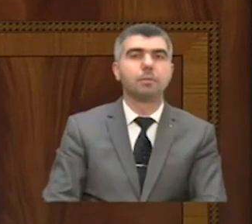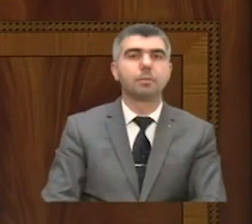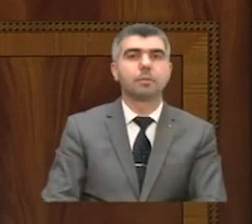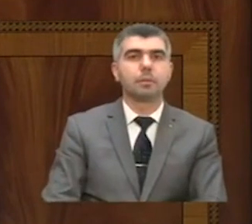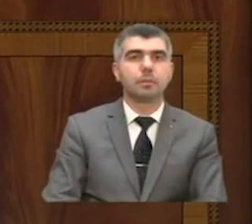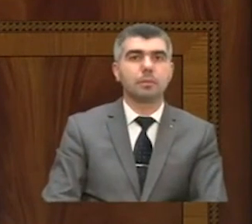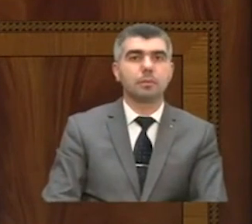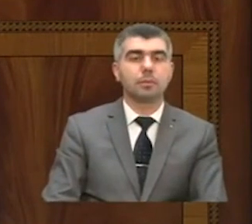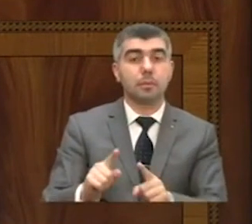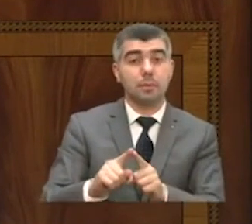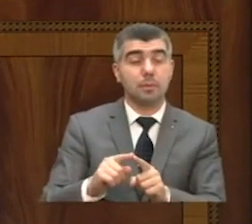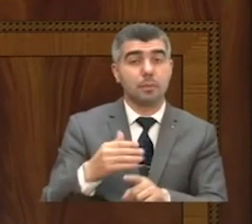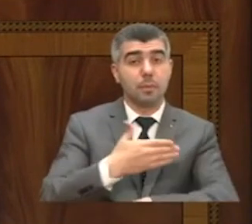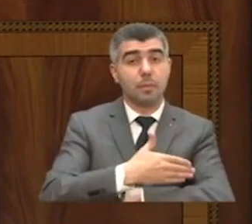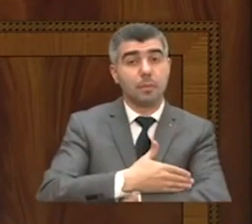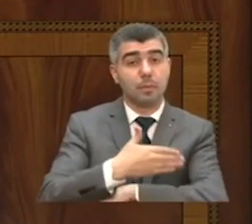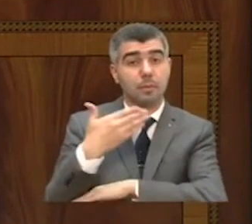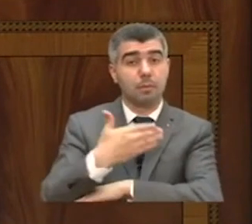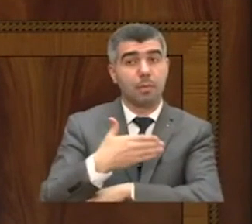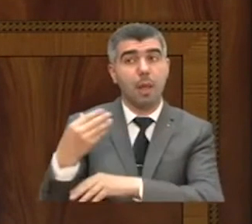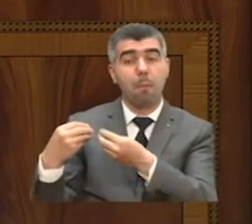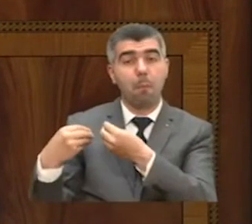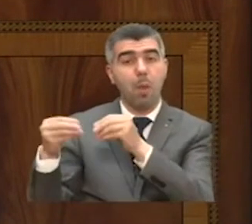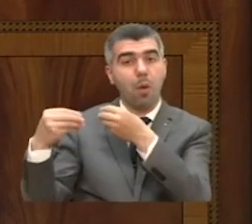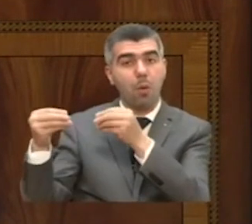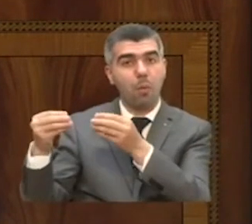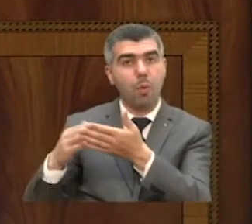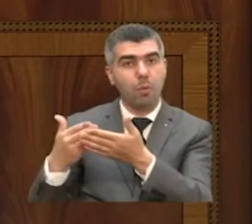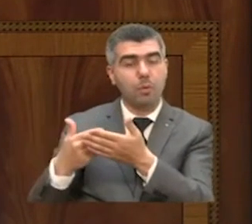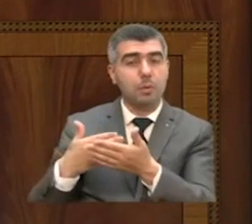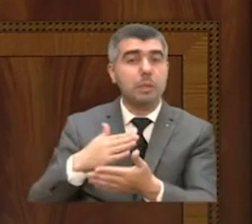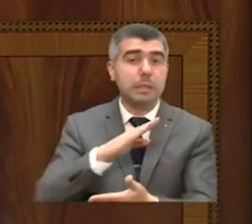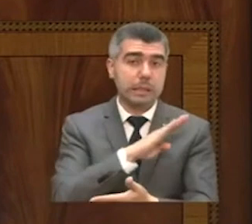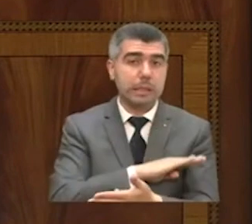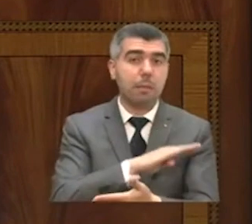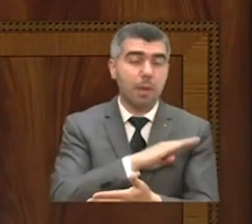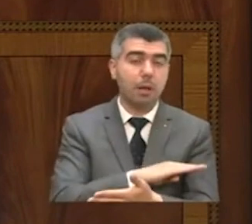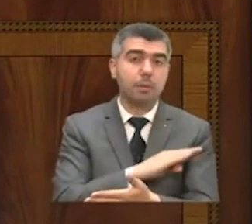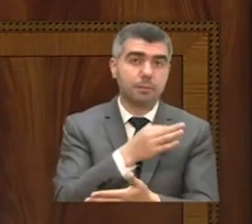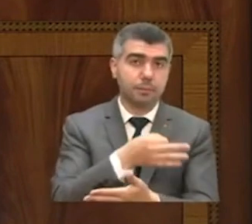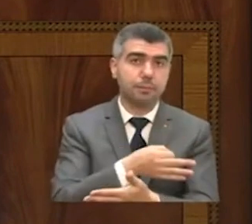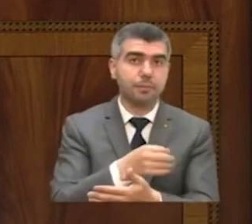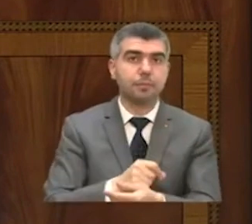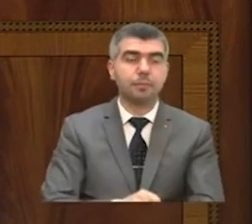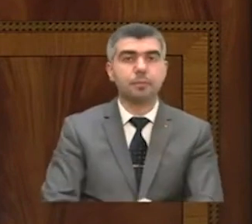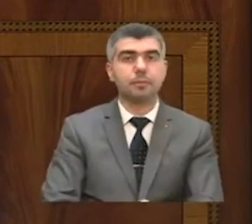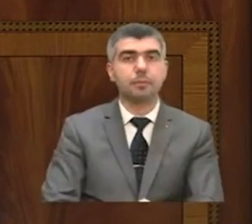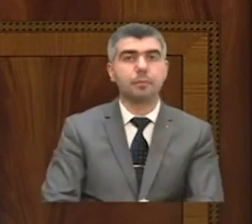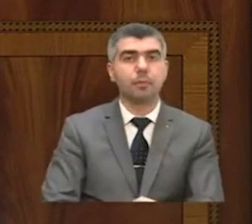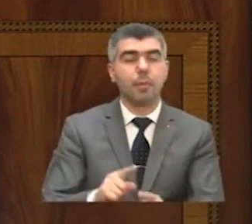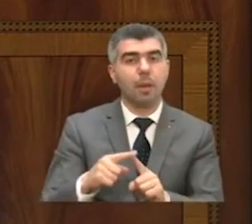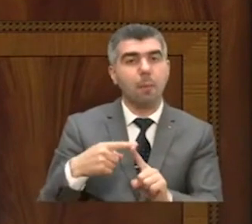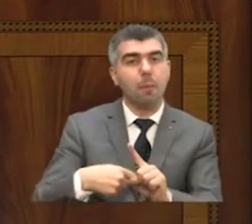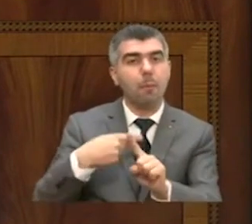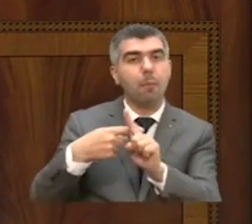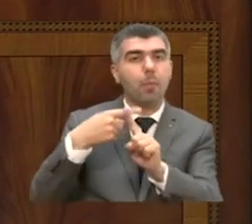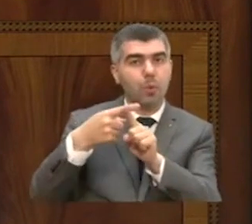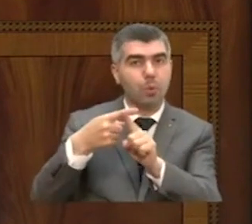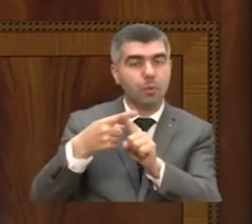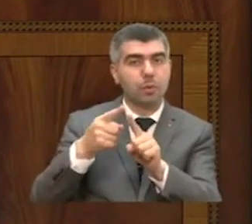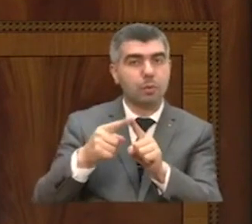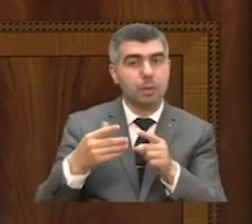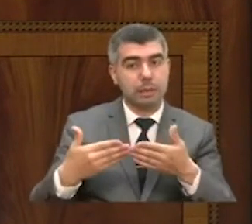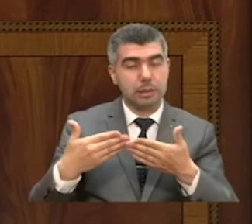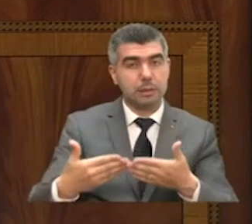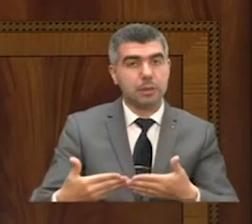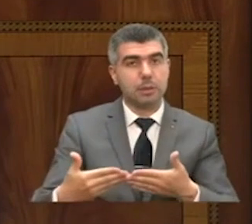اما الصديرات فهي حتى هي عندها صمود وخلق كذلك للقيمة المضافة رغم الأزمة اللي